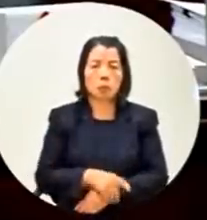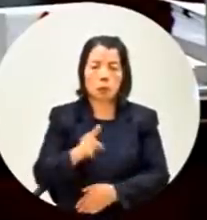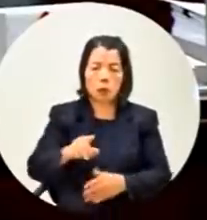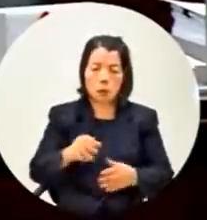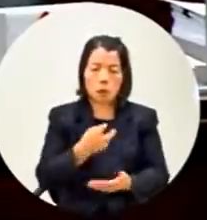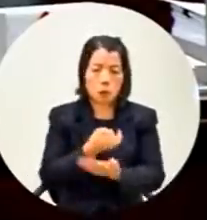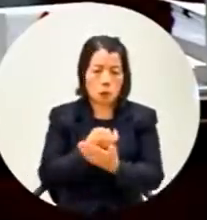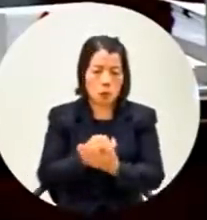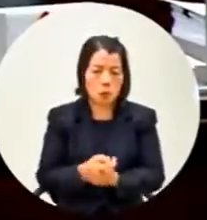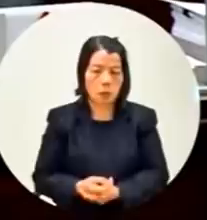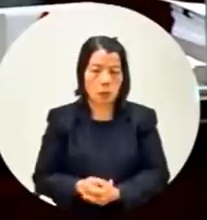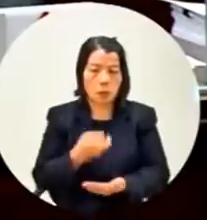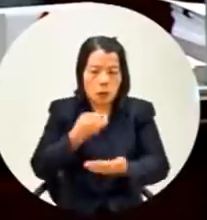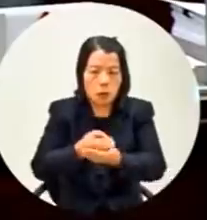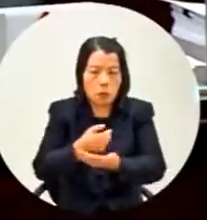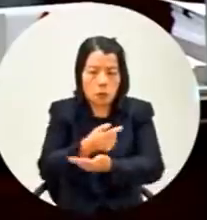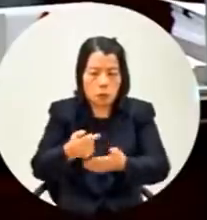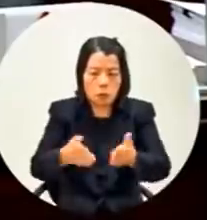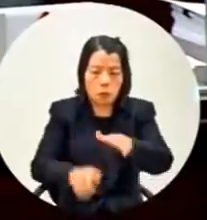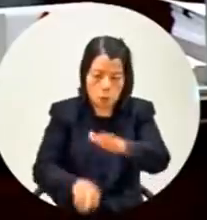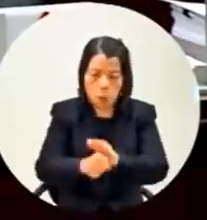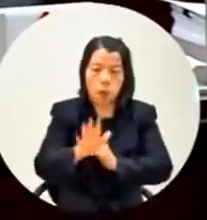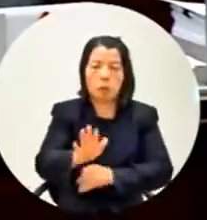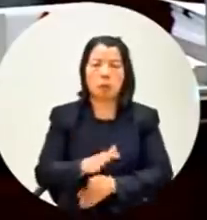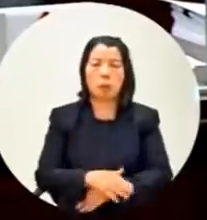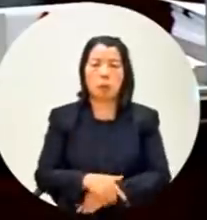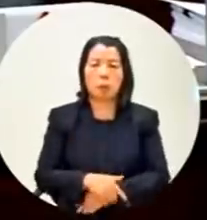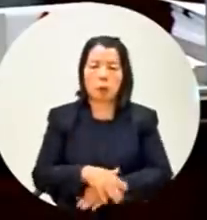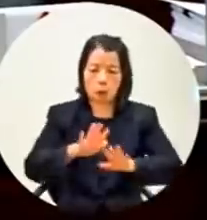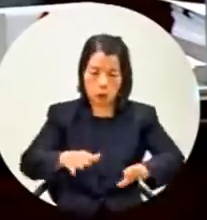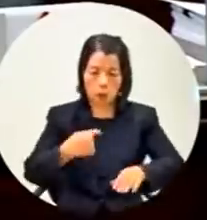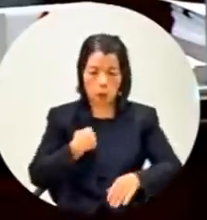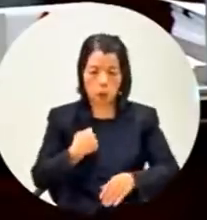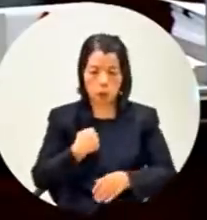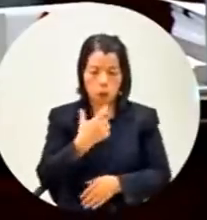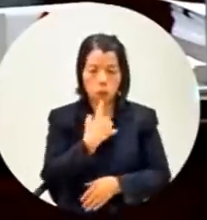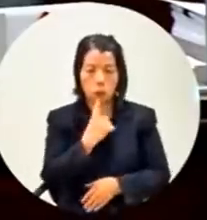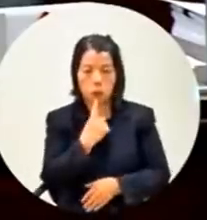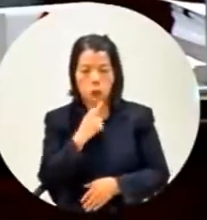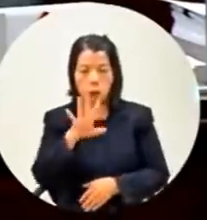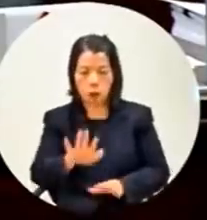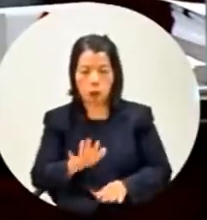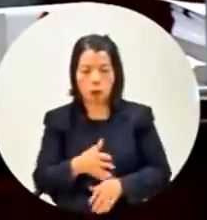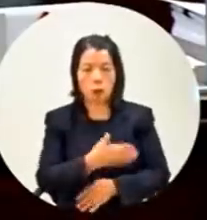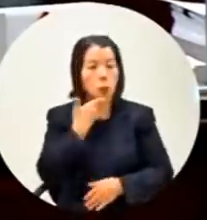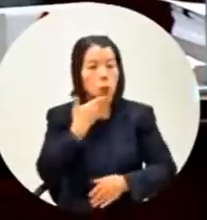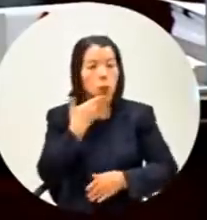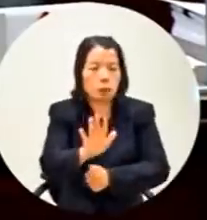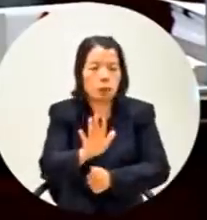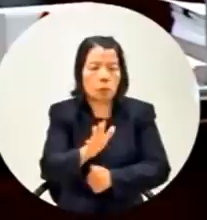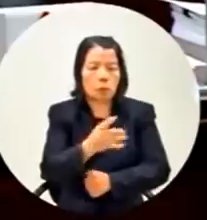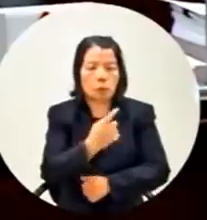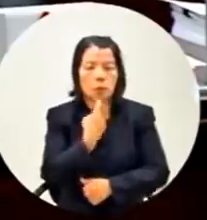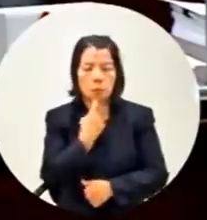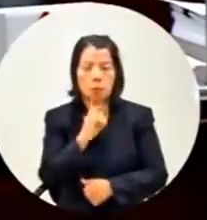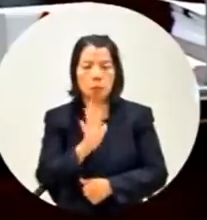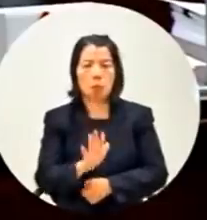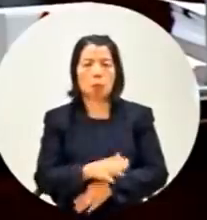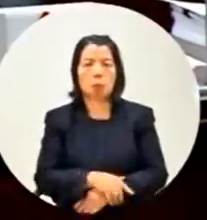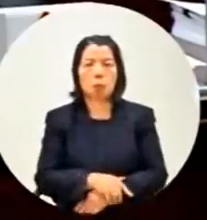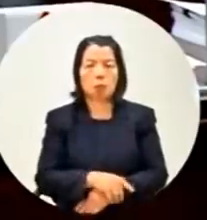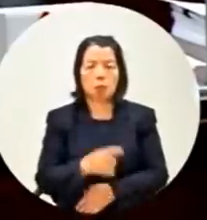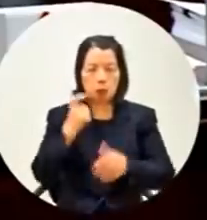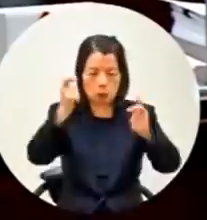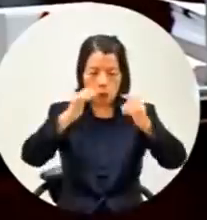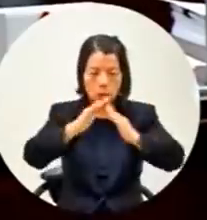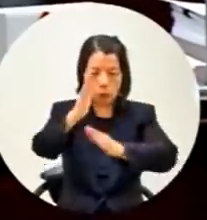重的违法，甚至现在本席还怀疑他有图利的嫌疑，我觉得我们高雄